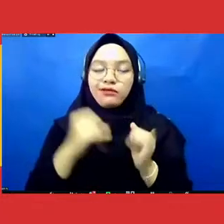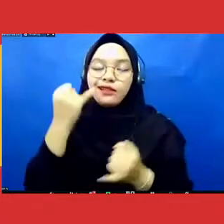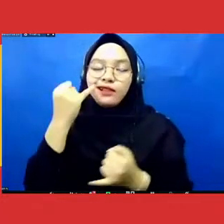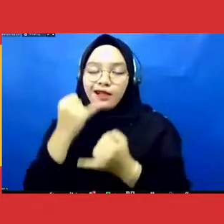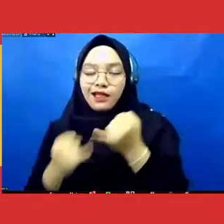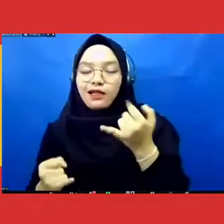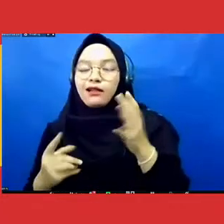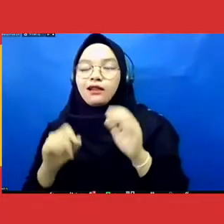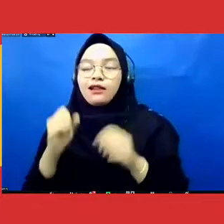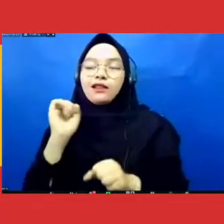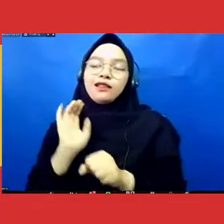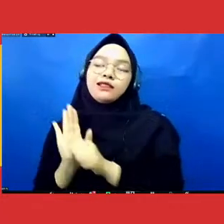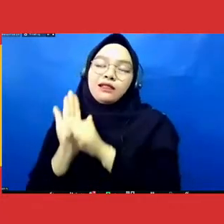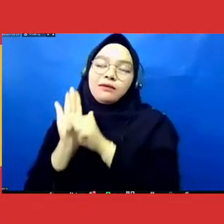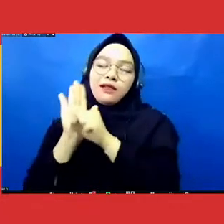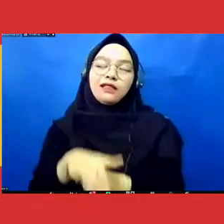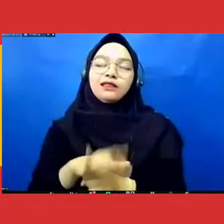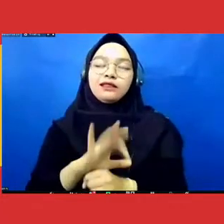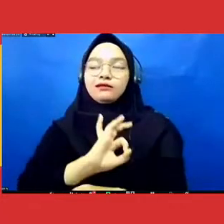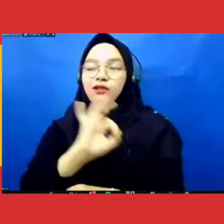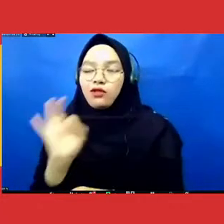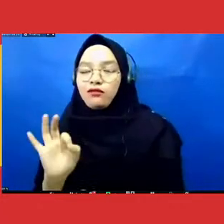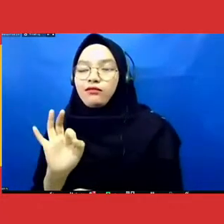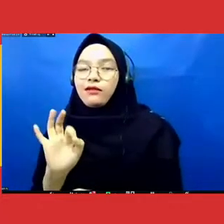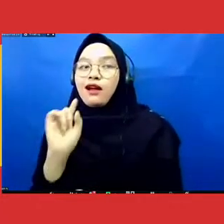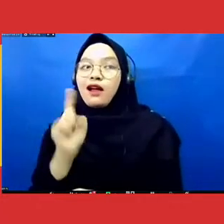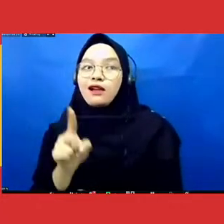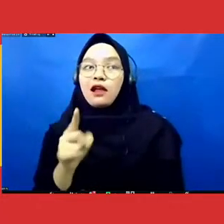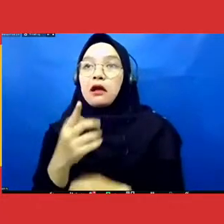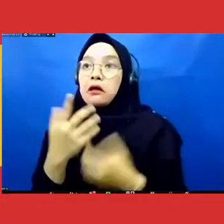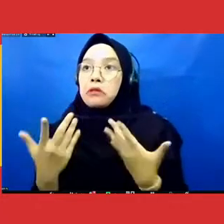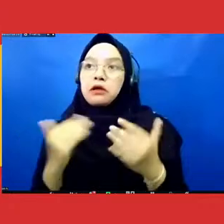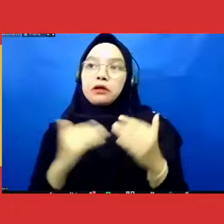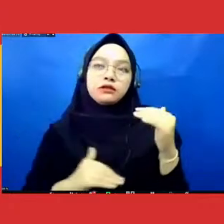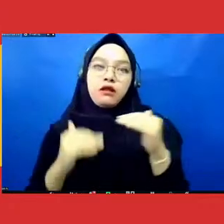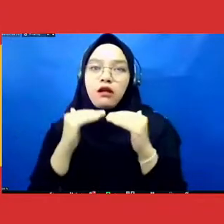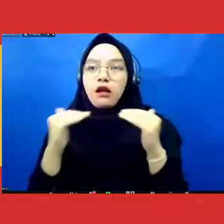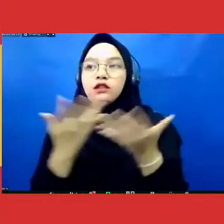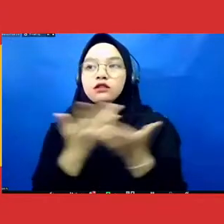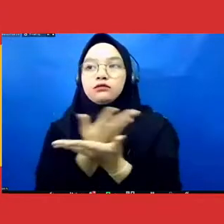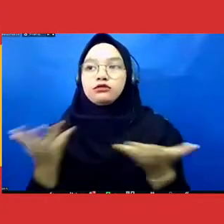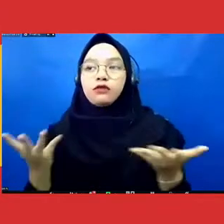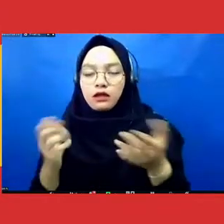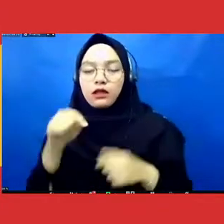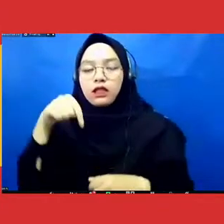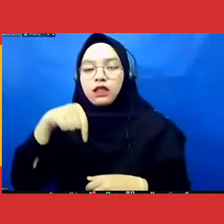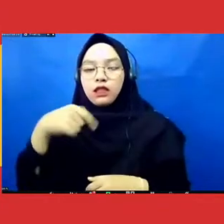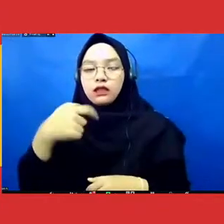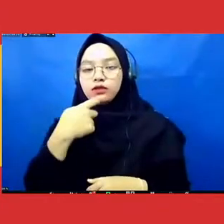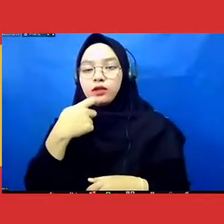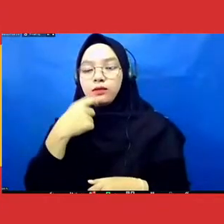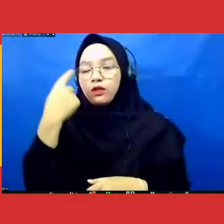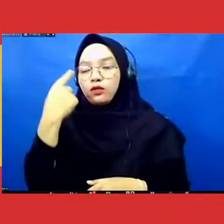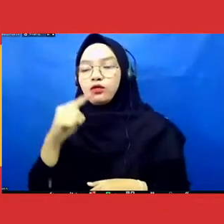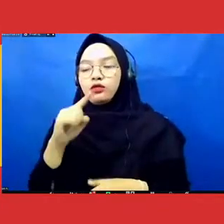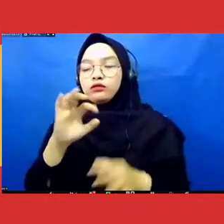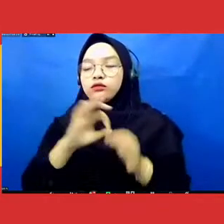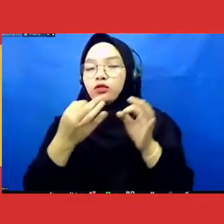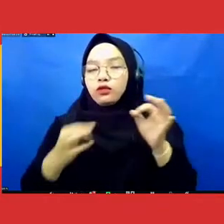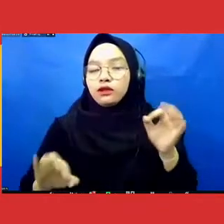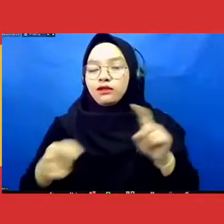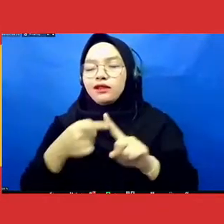diskriminasi dan adanya kesetaraan untuk semuanya, ini mencoba untuk menjadi solusi dari